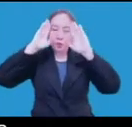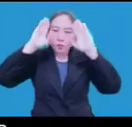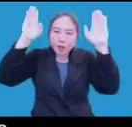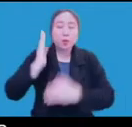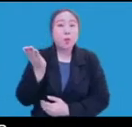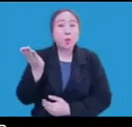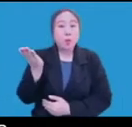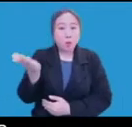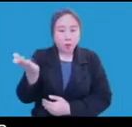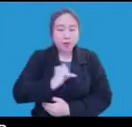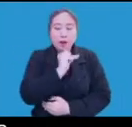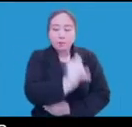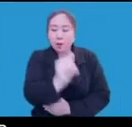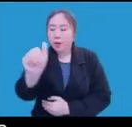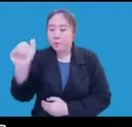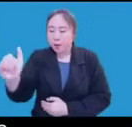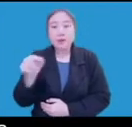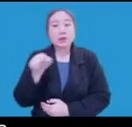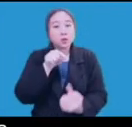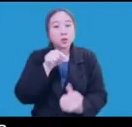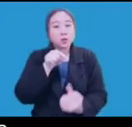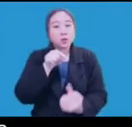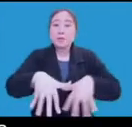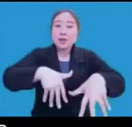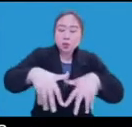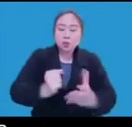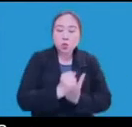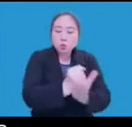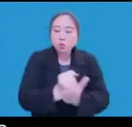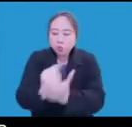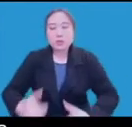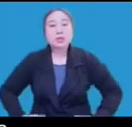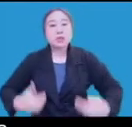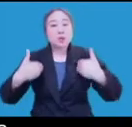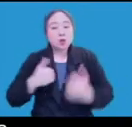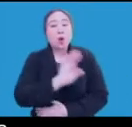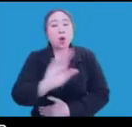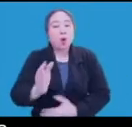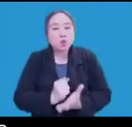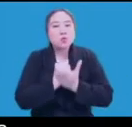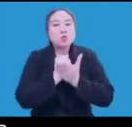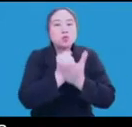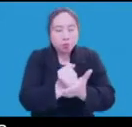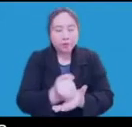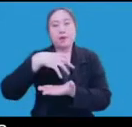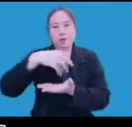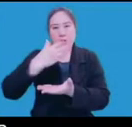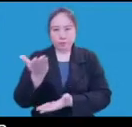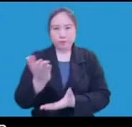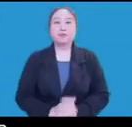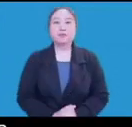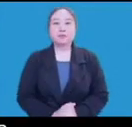การณ์ที่ท่านได้ลงพื้นที่ในการช่วยเหลือประชาชนแล้วก็ยกระดับคุณภาพชีวิตให้พวกเราได้รับทราบกันหน่อยครับ